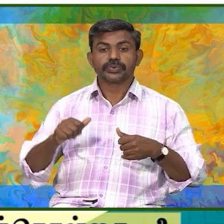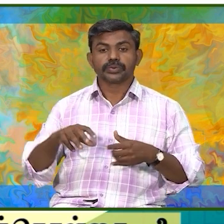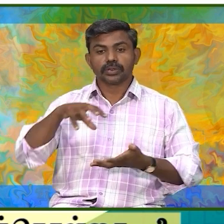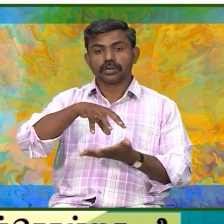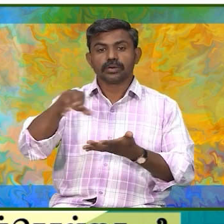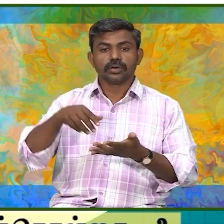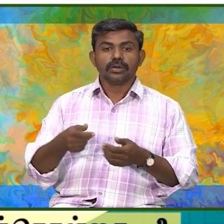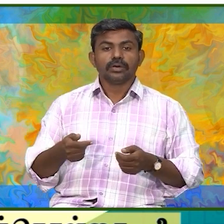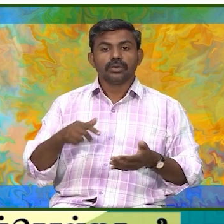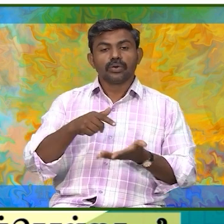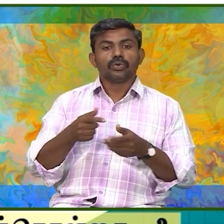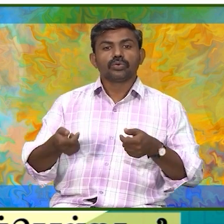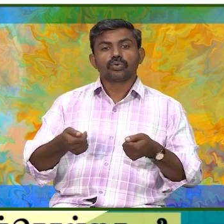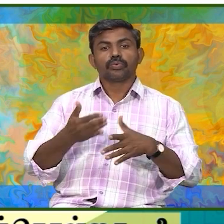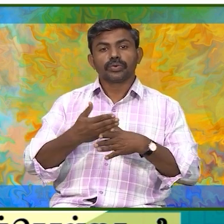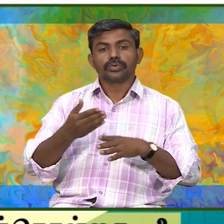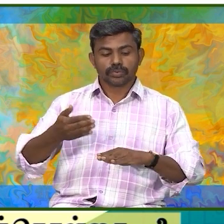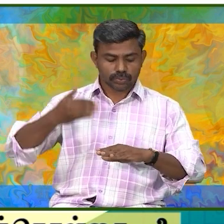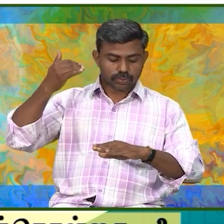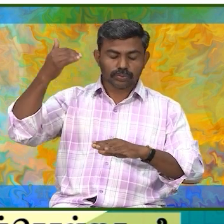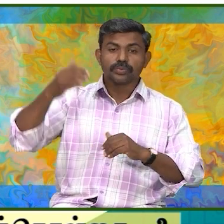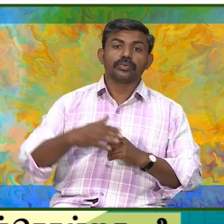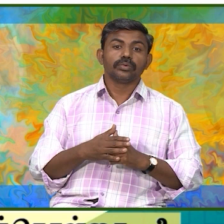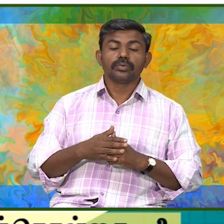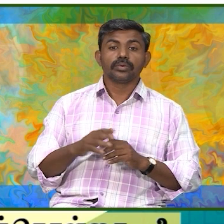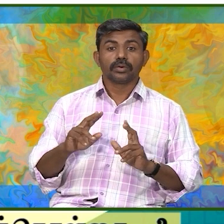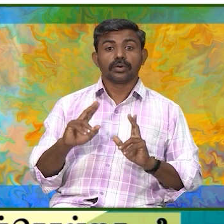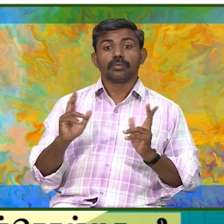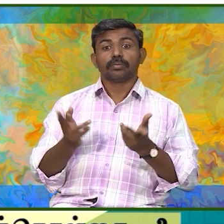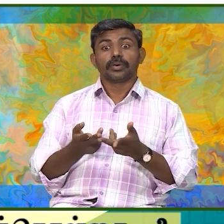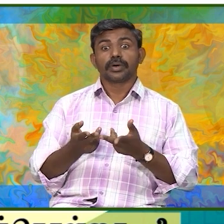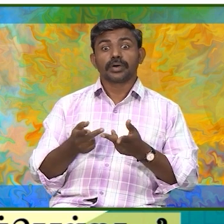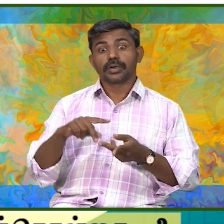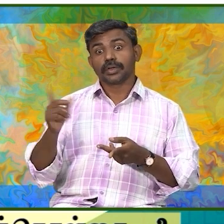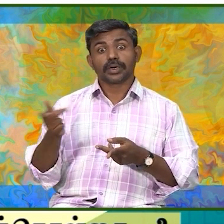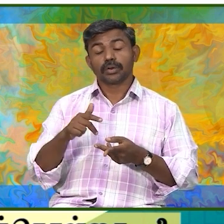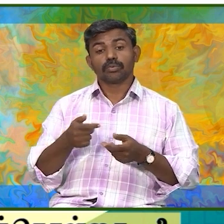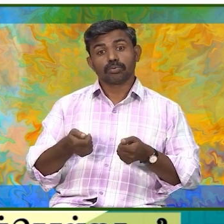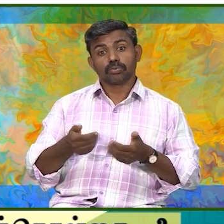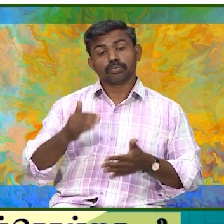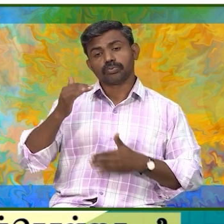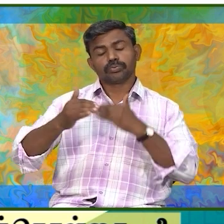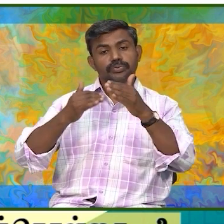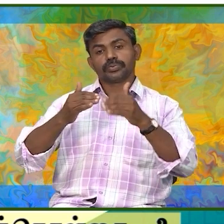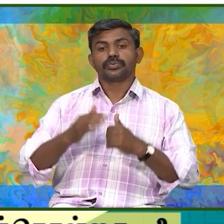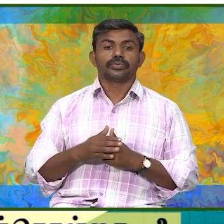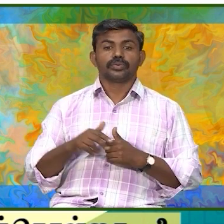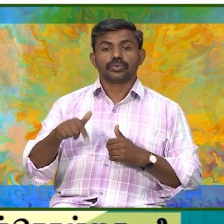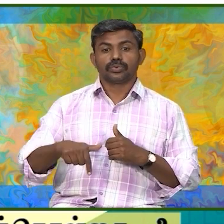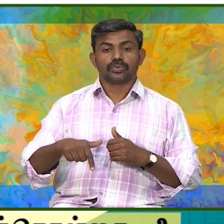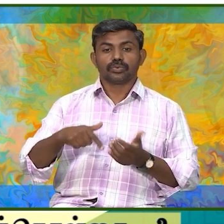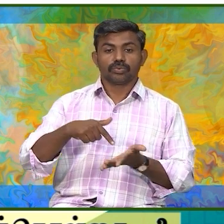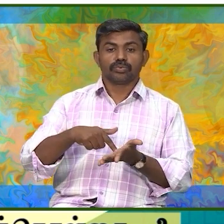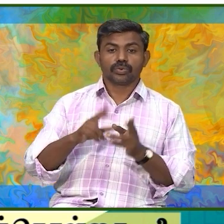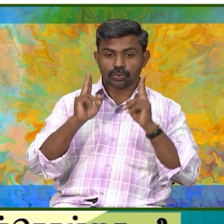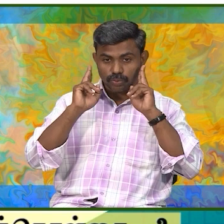பகுதியில் தொழில்நுட்ப அடிப்படையில் பொருளாதார ஒத்துழைப்பு, பன்னாட்டு வெளிநாட்டு நேரடி முதலீடு ஆகியவற்றை வலுப்படுத்தவும் மேம்படுத்தவும் இதனுடைய